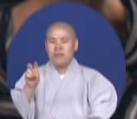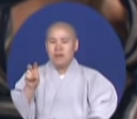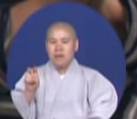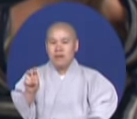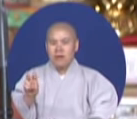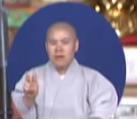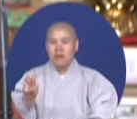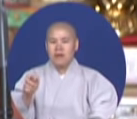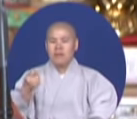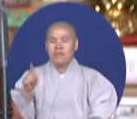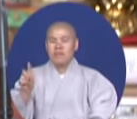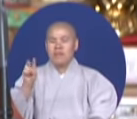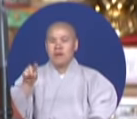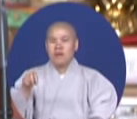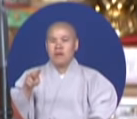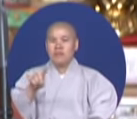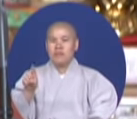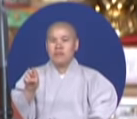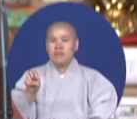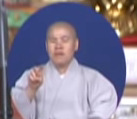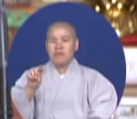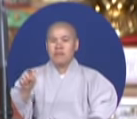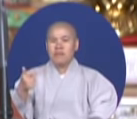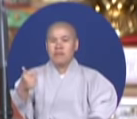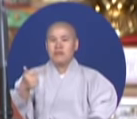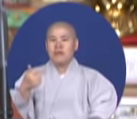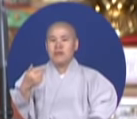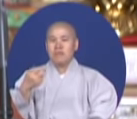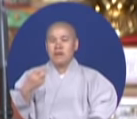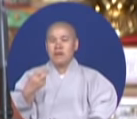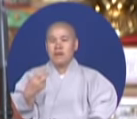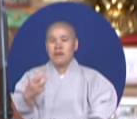나무사만다 묵다남